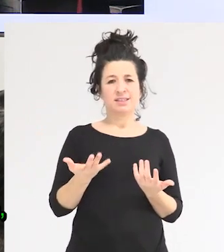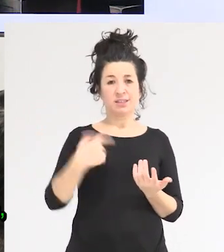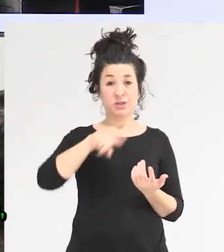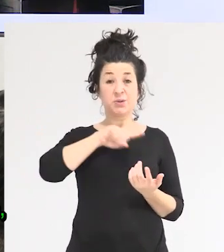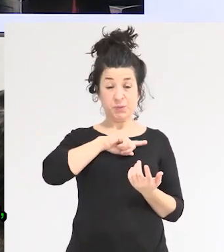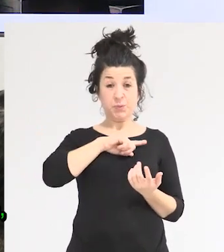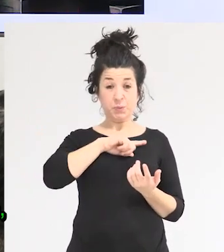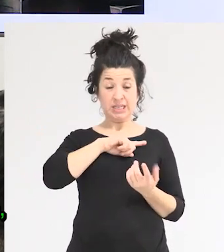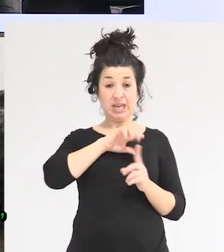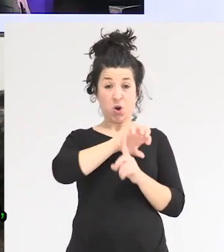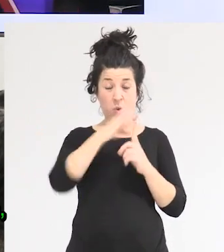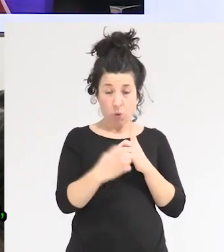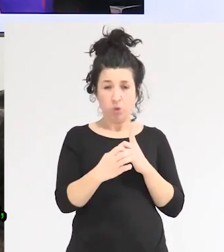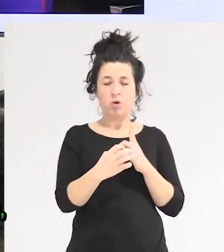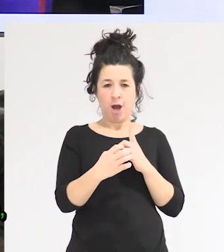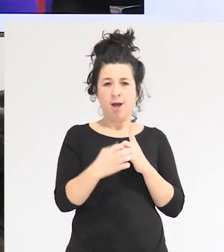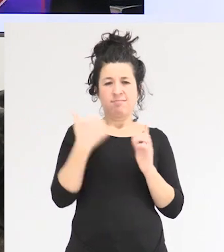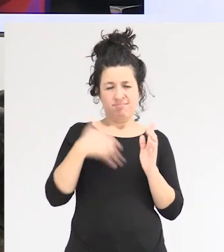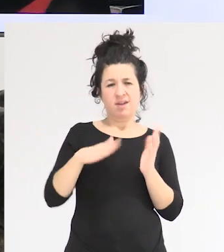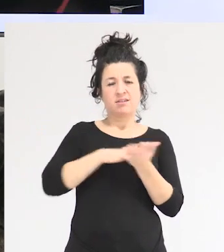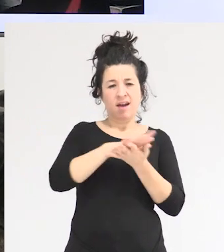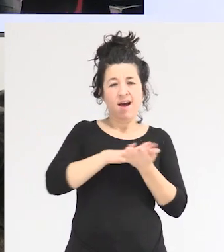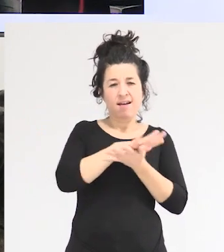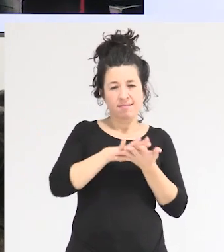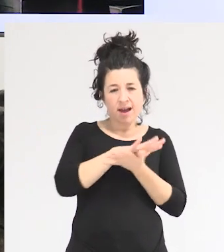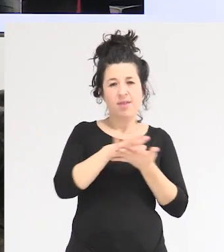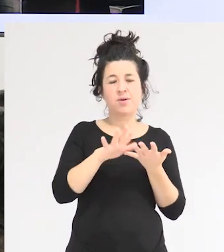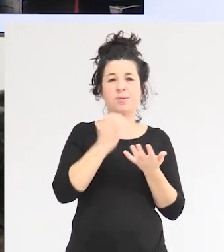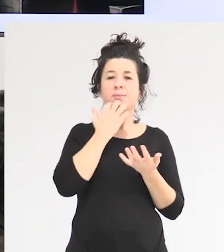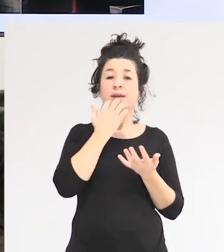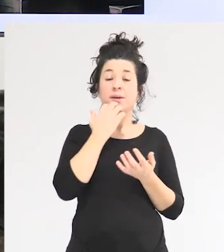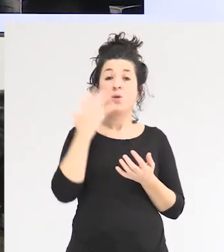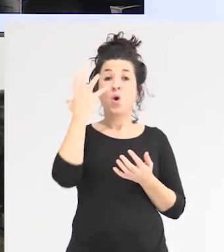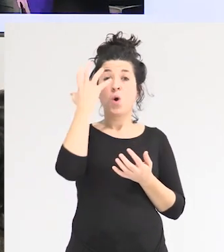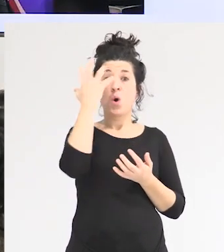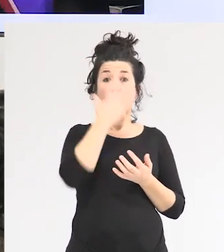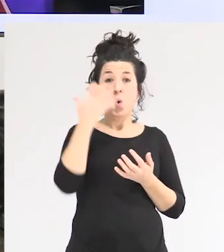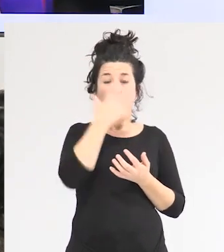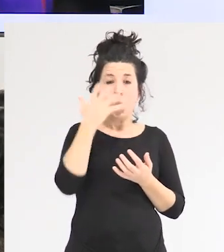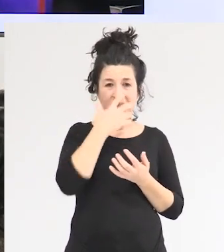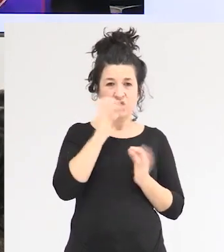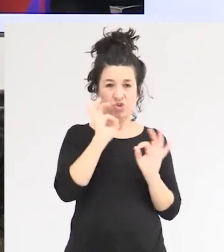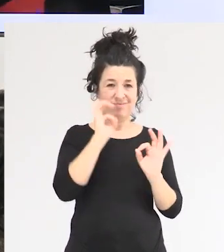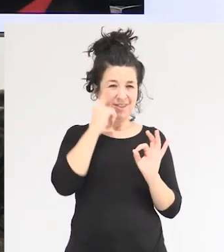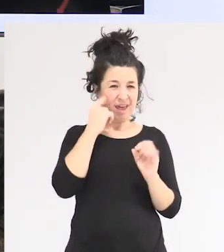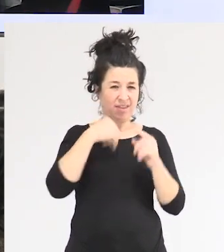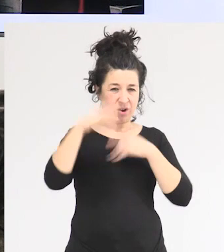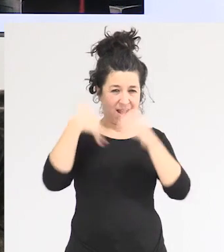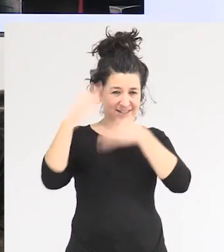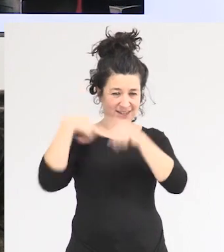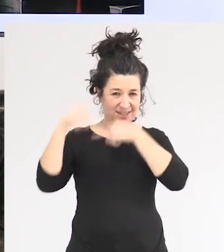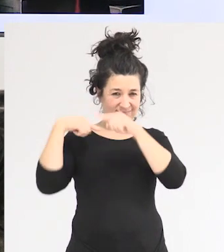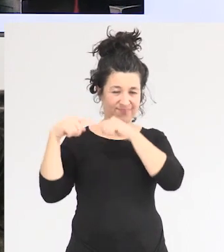tradizioan eta estudiatu izan da, ez? Ipuin tradizionalen aritik. Ez dakit fijatu zareten inoiz, baina